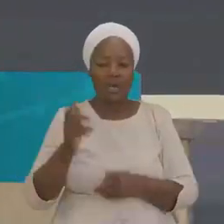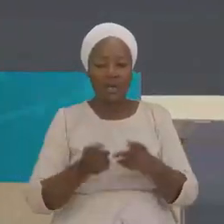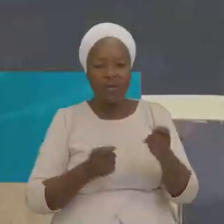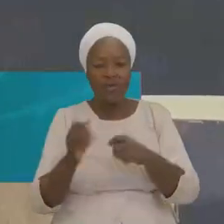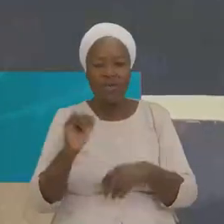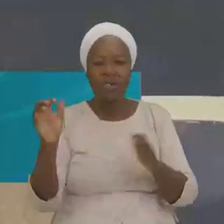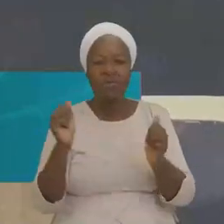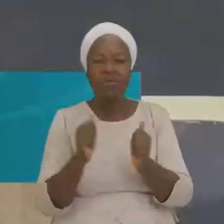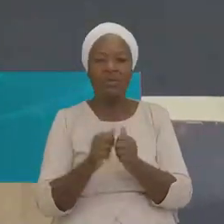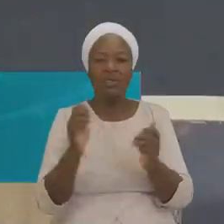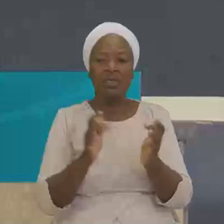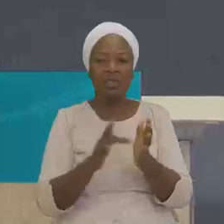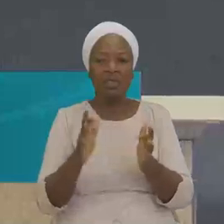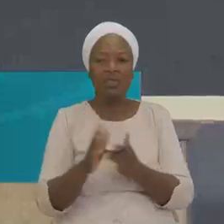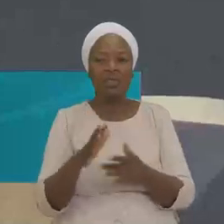lui.